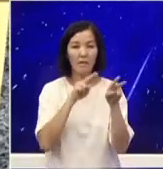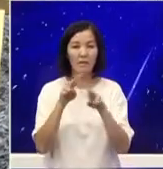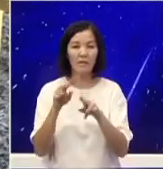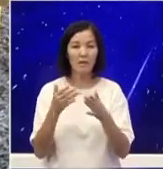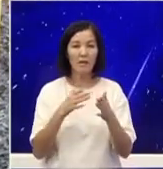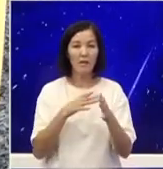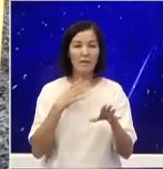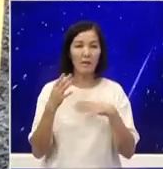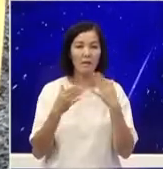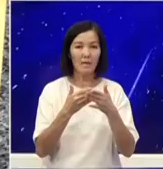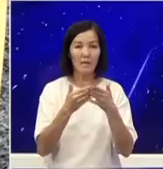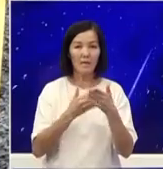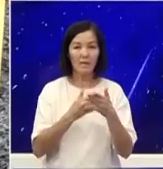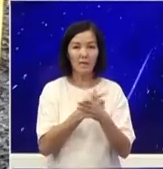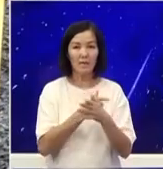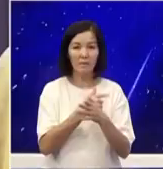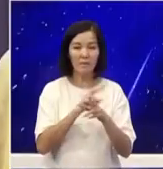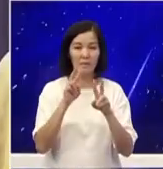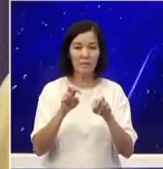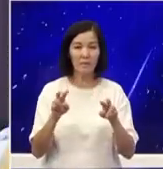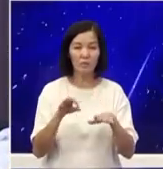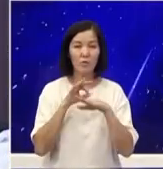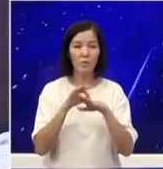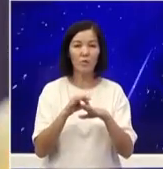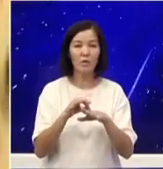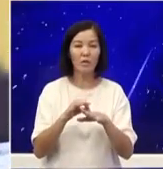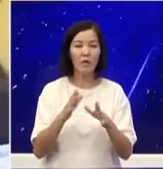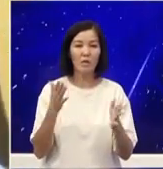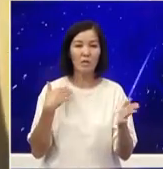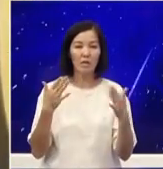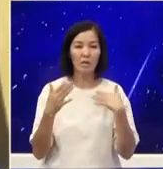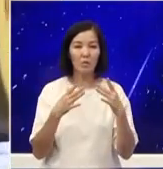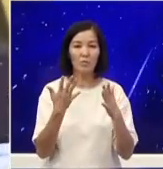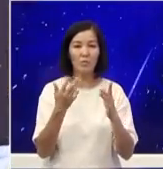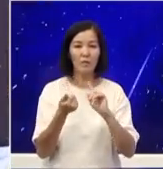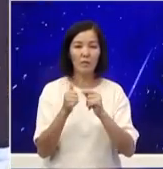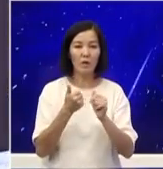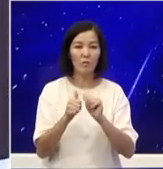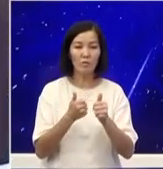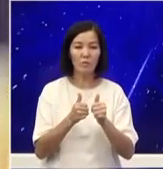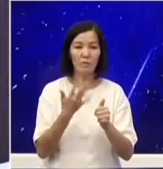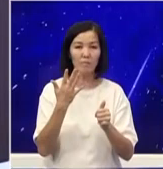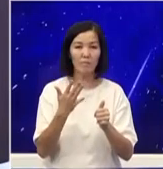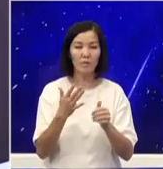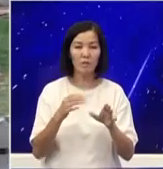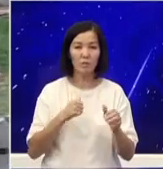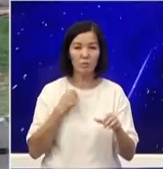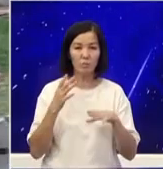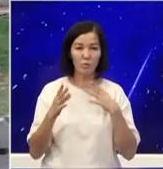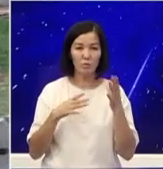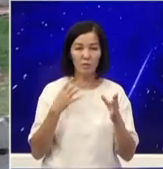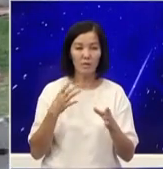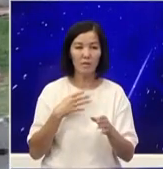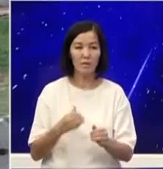дайындалар алдында медициналық тексеруден өтеді. Сонымен қатар жаттығу алаңында 5 ауысым бойынша 5 спортшыдан шеберлігін шыңдайды.